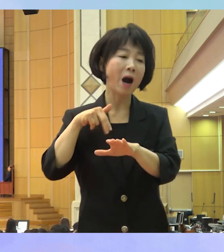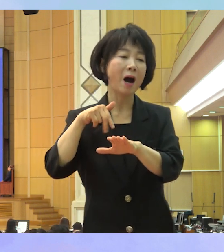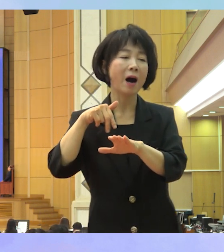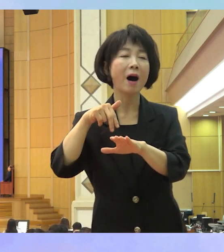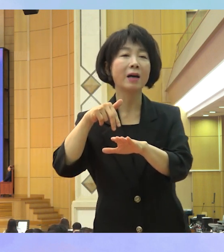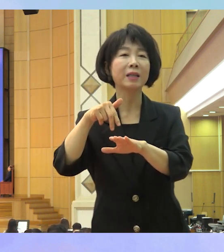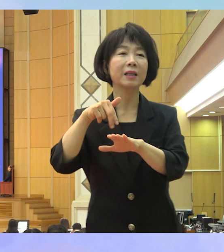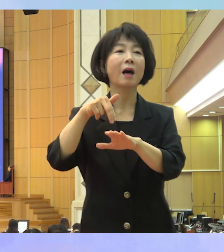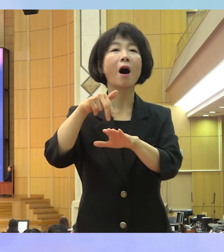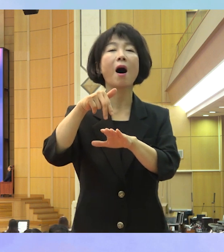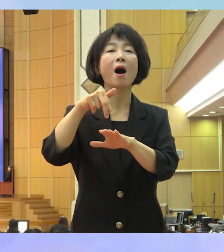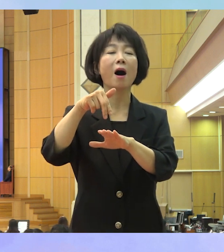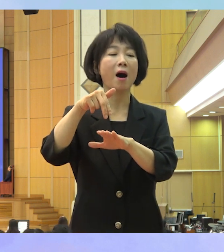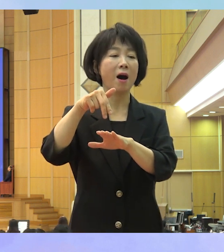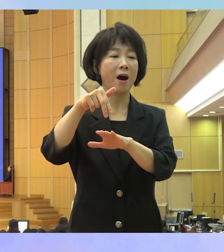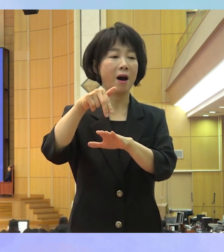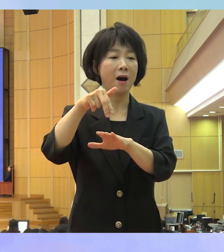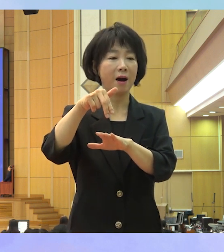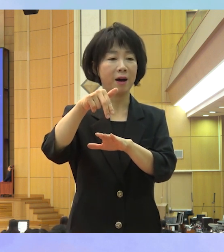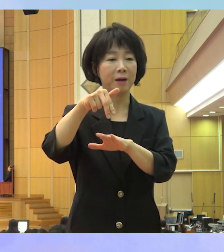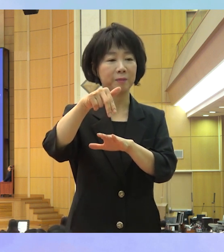찬송하며 가리라.